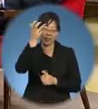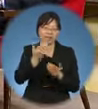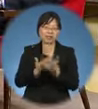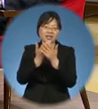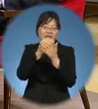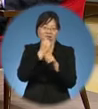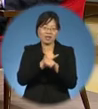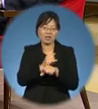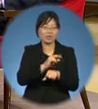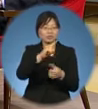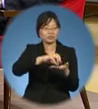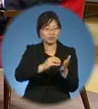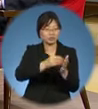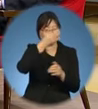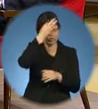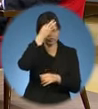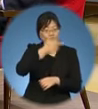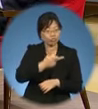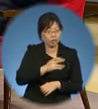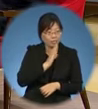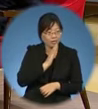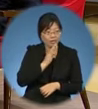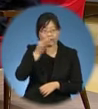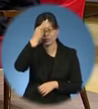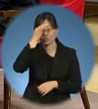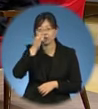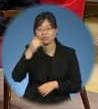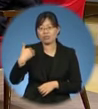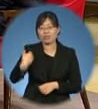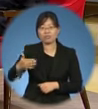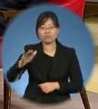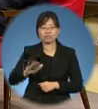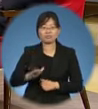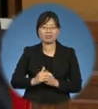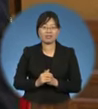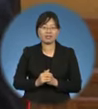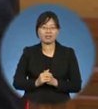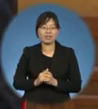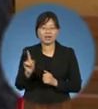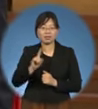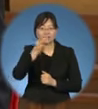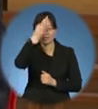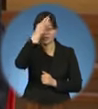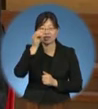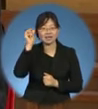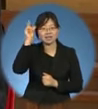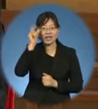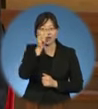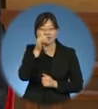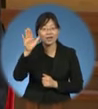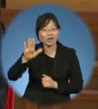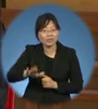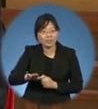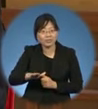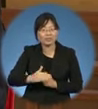뭔가 소질이 있었다는 거잖아요. 소질은 있었는지 모르지만요. 아무리 소질이 뛰어나다